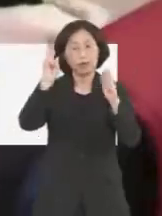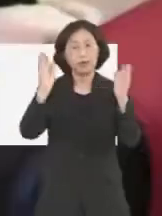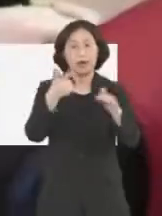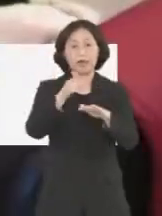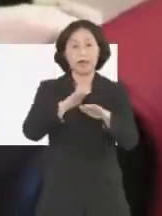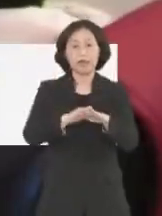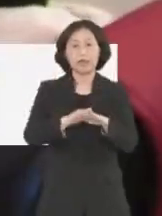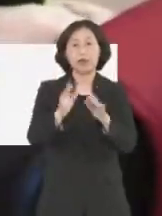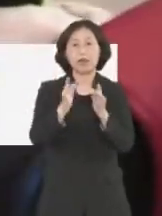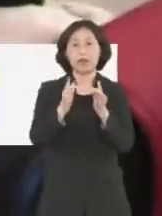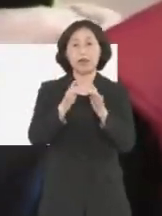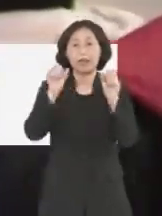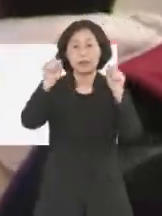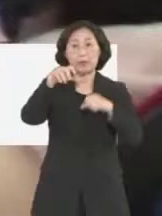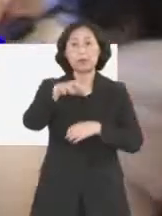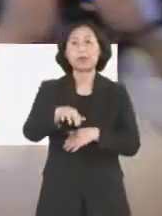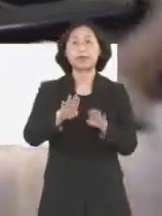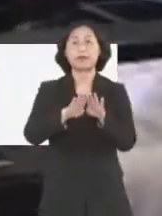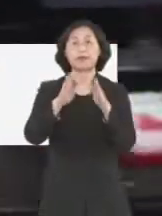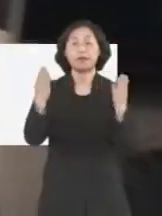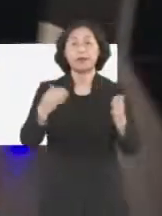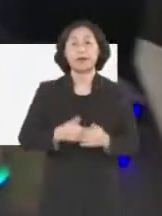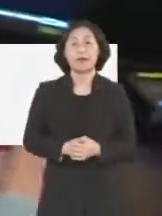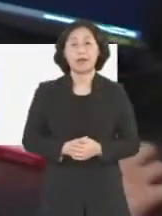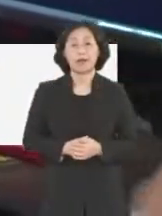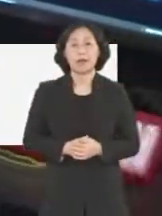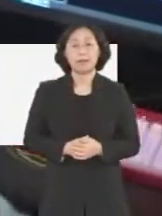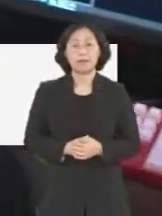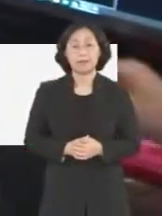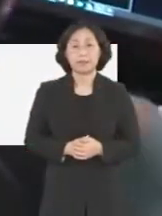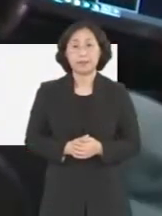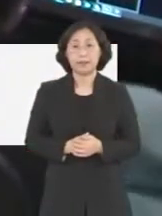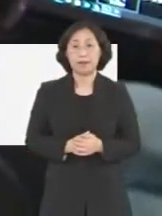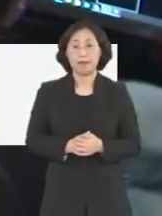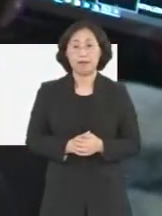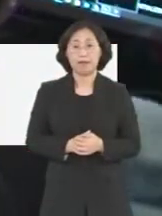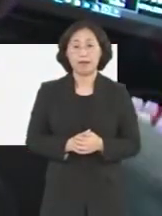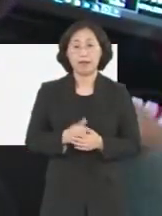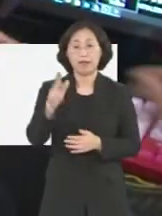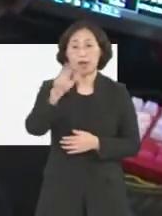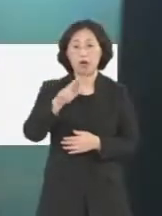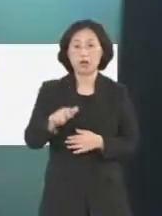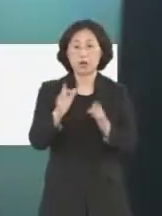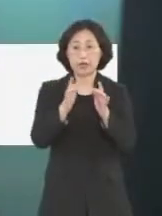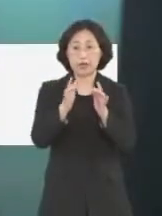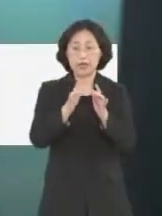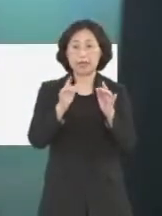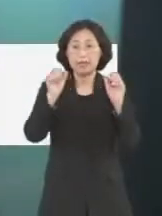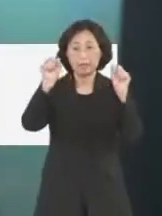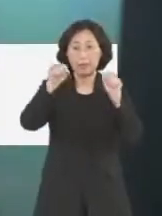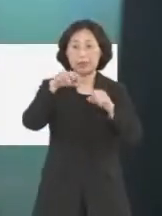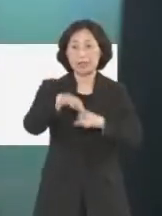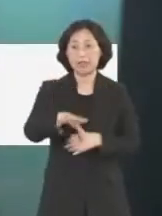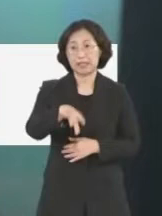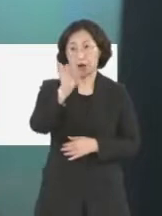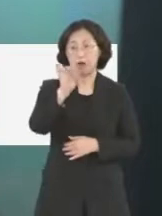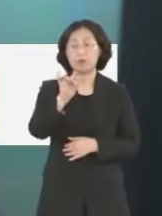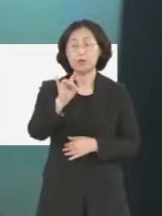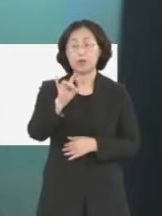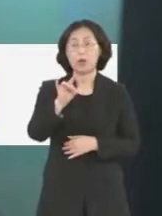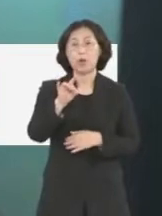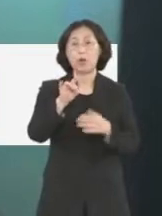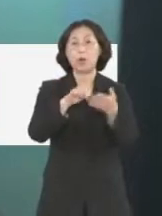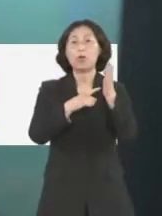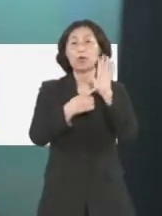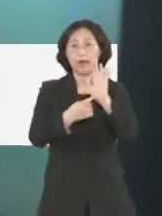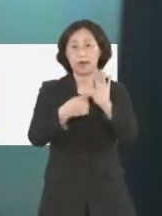대전 e스포츠 경기장에서 개최합니다. 이번 공개 선발 평가는 전국 e스포츠 경기장 최초로 개최하는 행사로